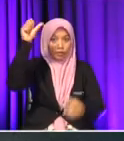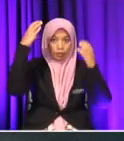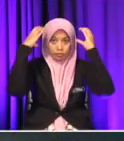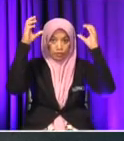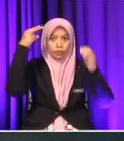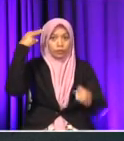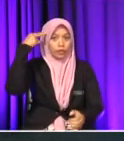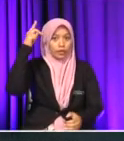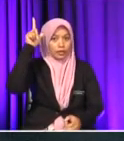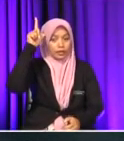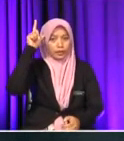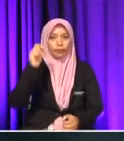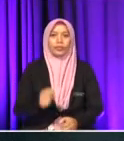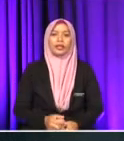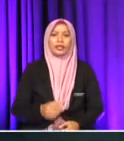Waalaikumsalam